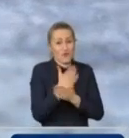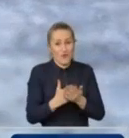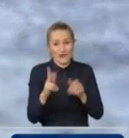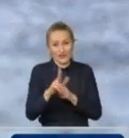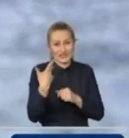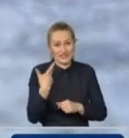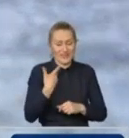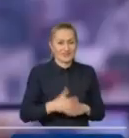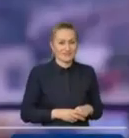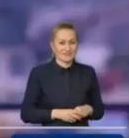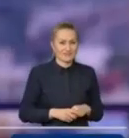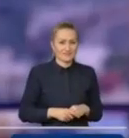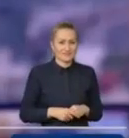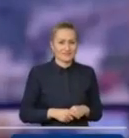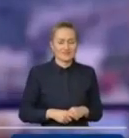wieku.